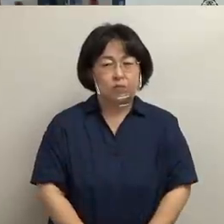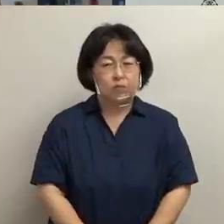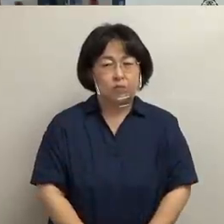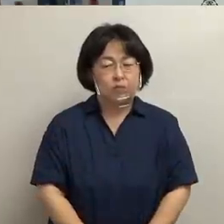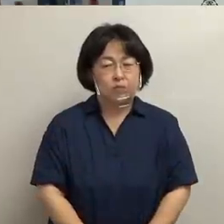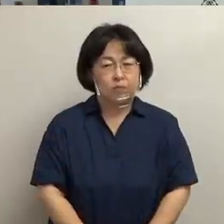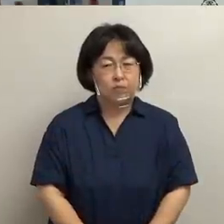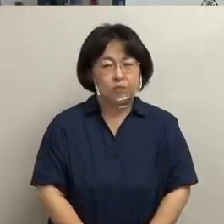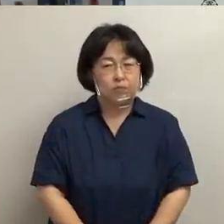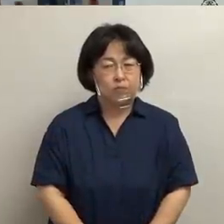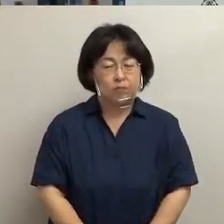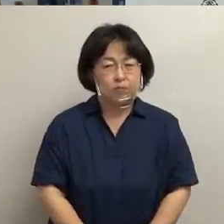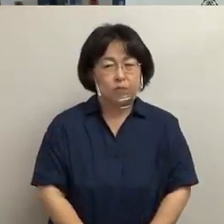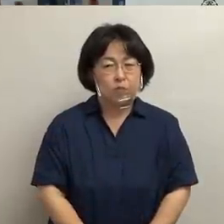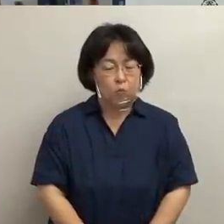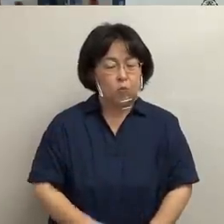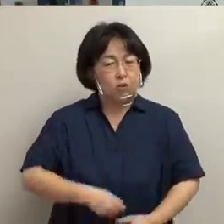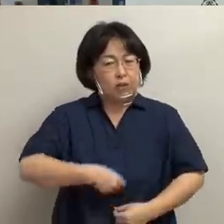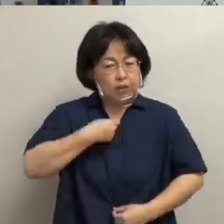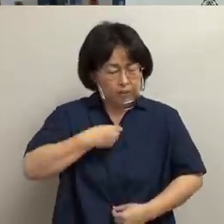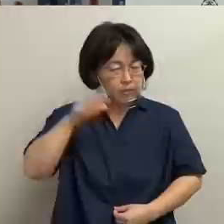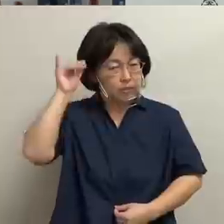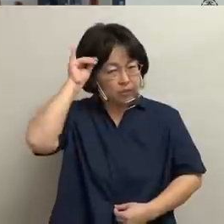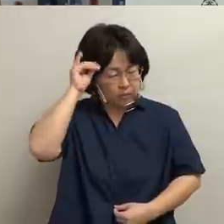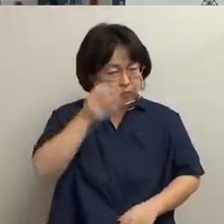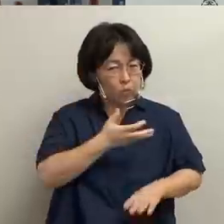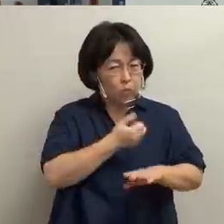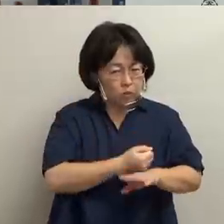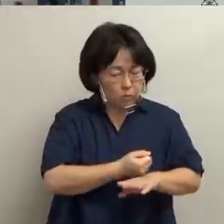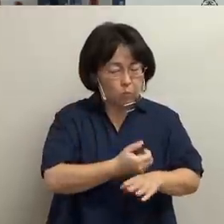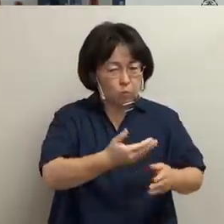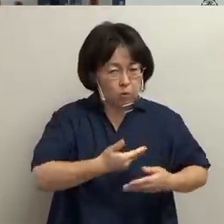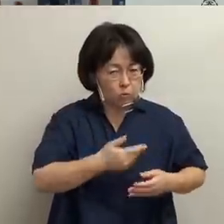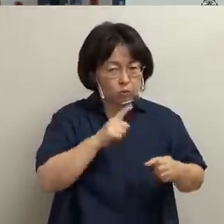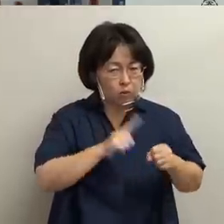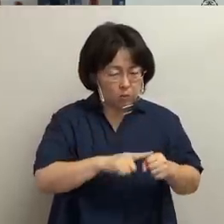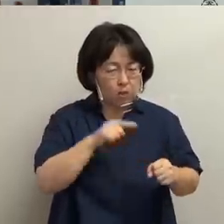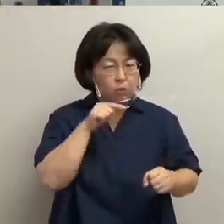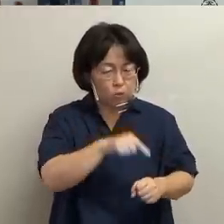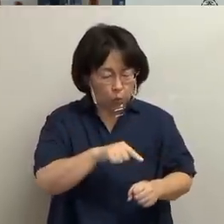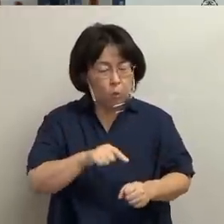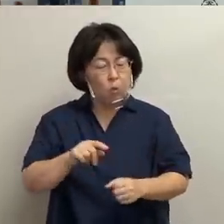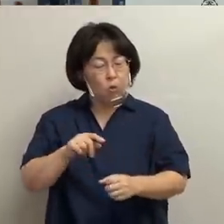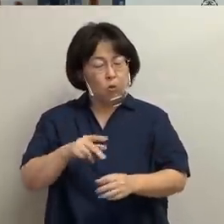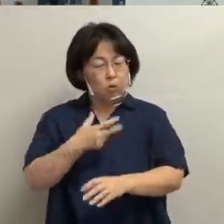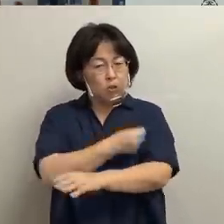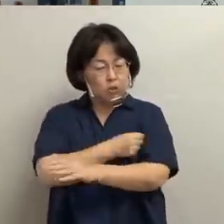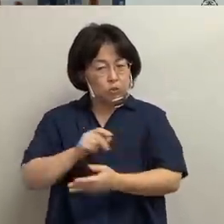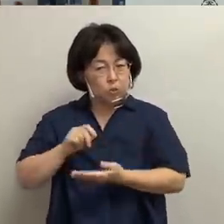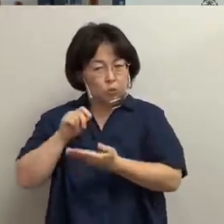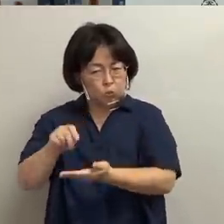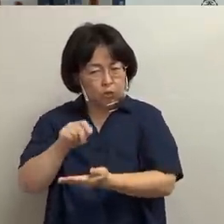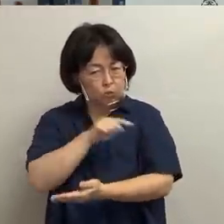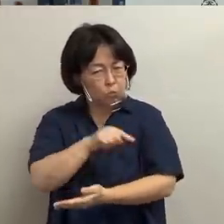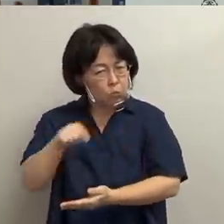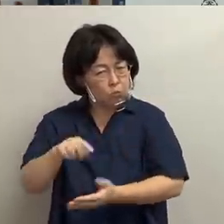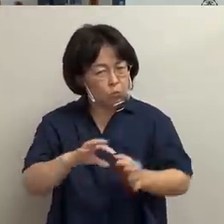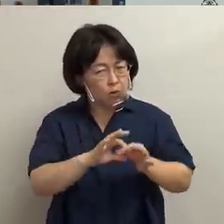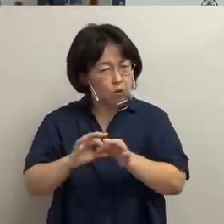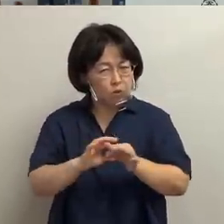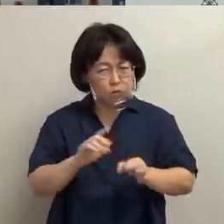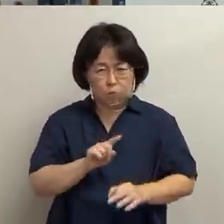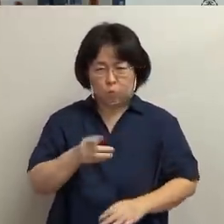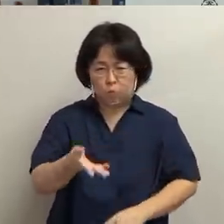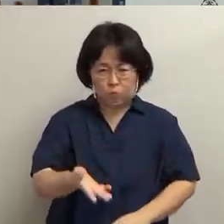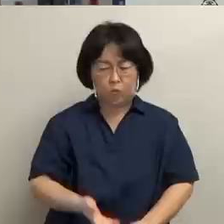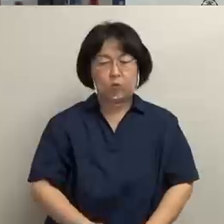あるんですけれどもをことあの8得点床の知識まあどういうふうに欠かせなかったので寿命がいい